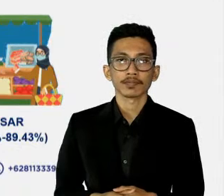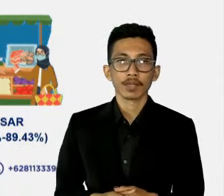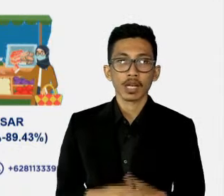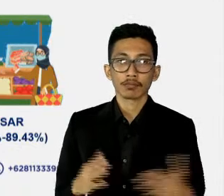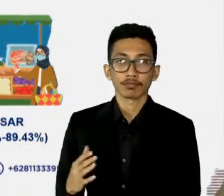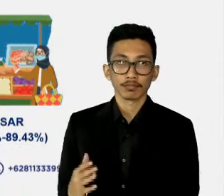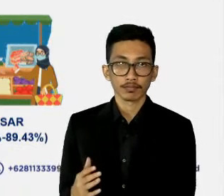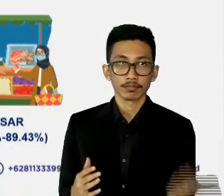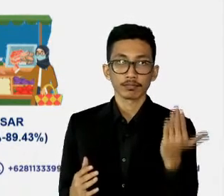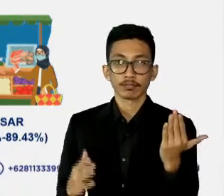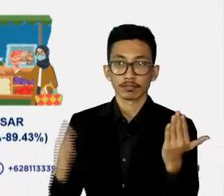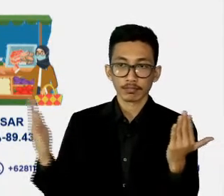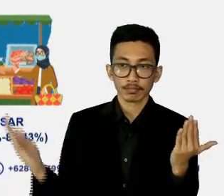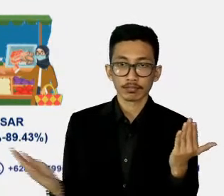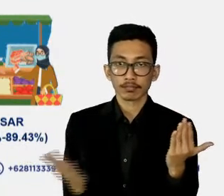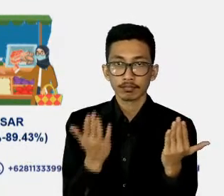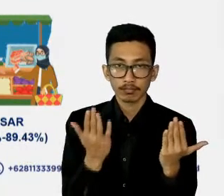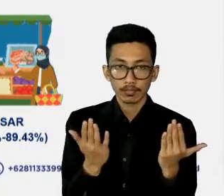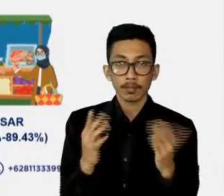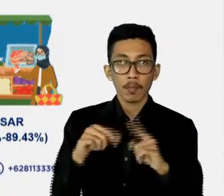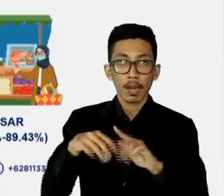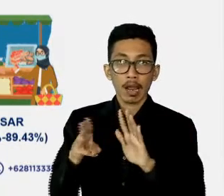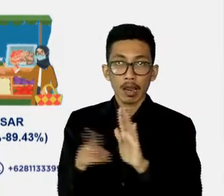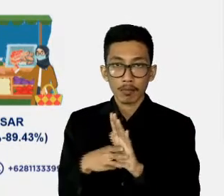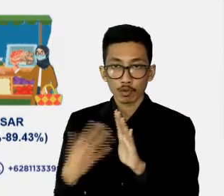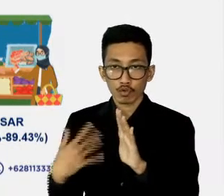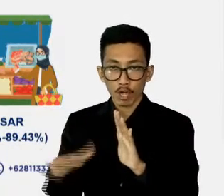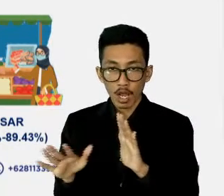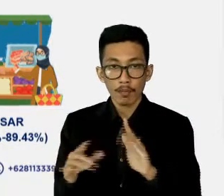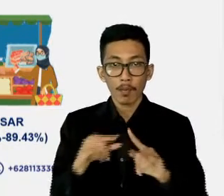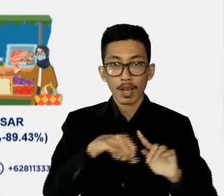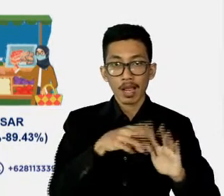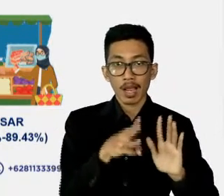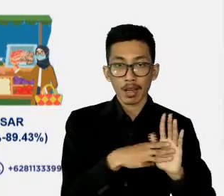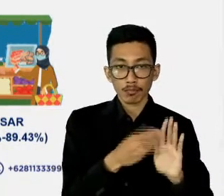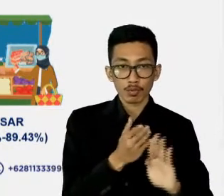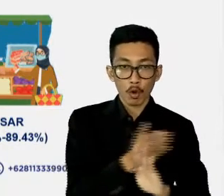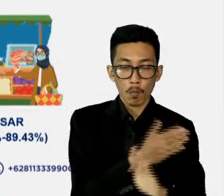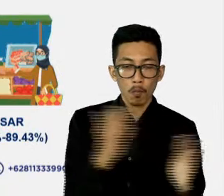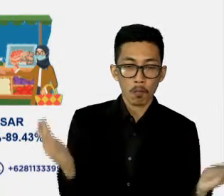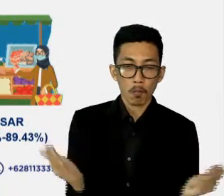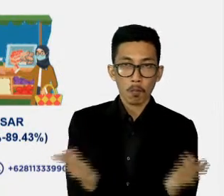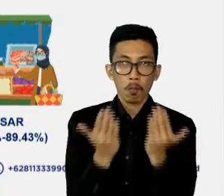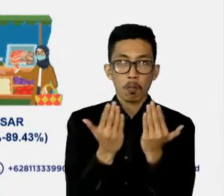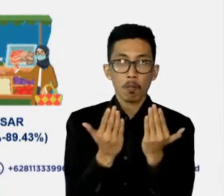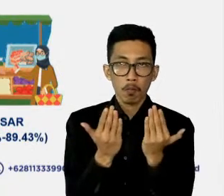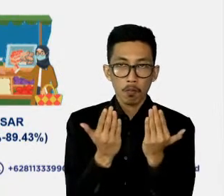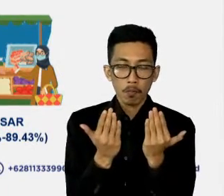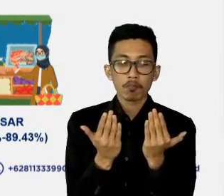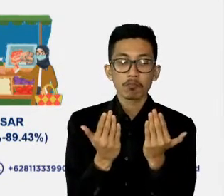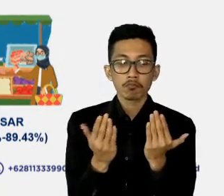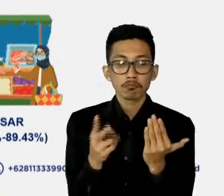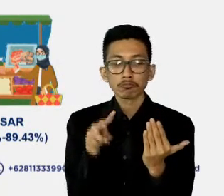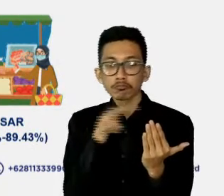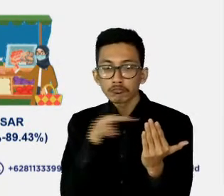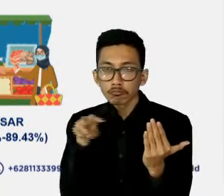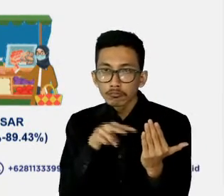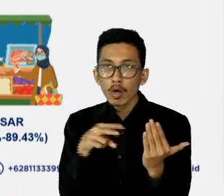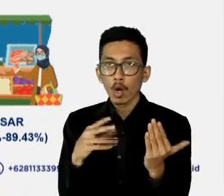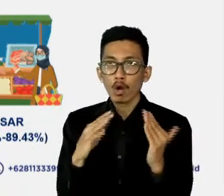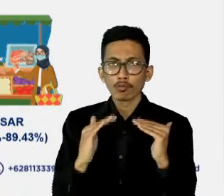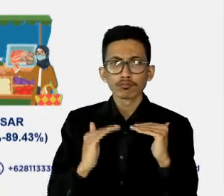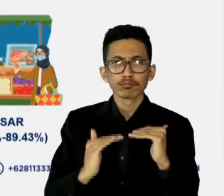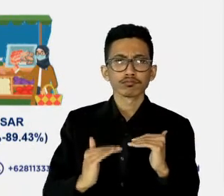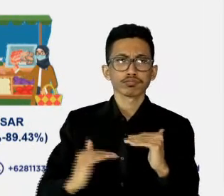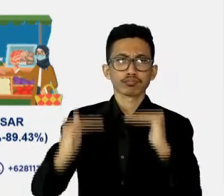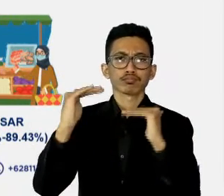sebelum dilaksanakannya PPKM darurat dengan setelah. Ini bisa kita lihat di grafik yang sebelah kanan, Dr. Lola. Ada peningkatan